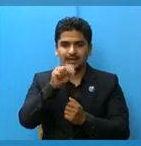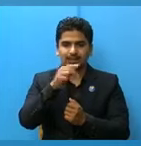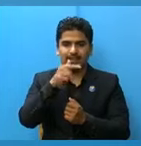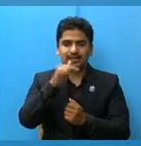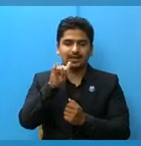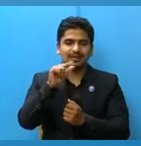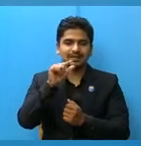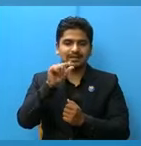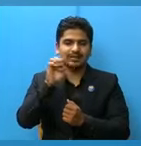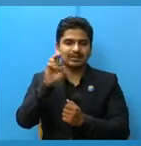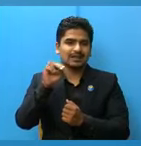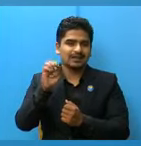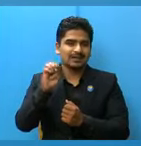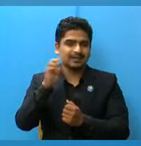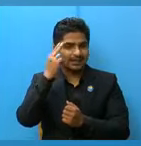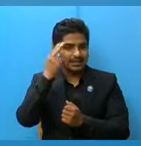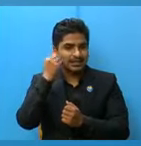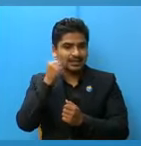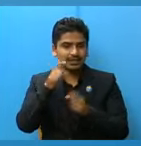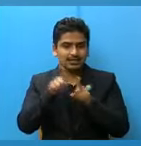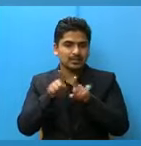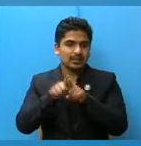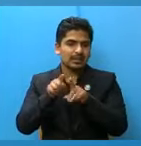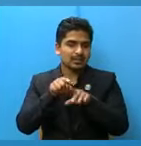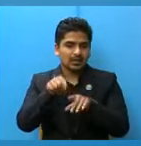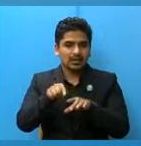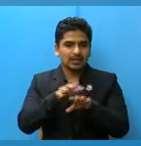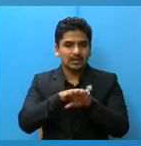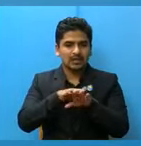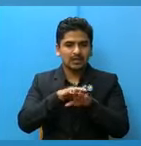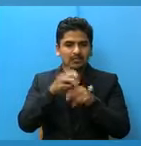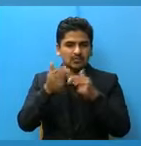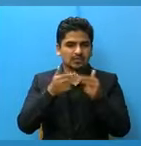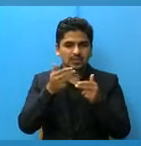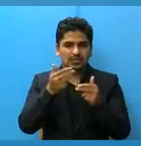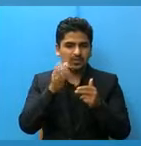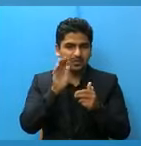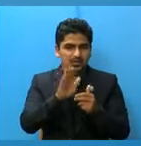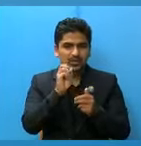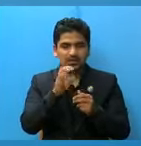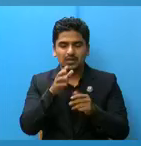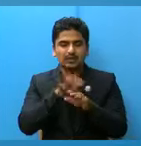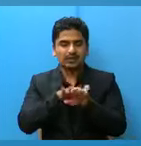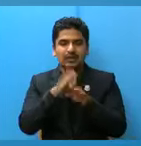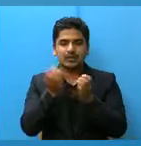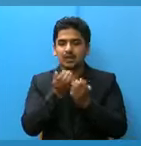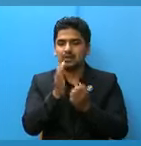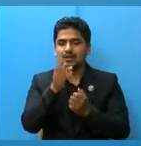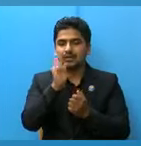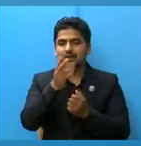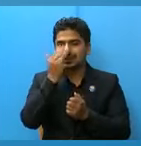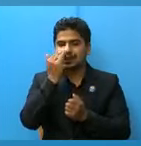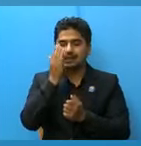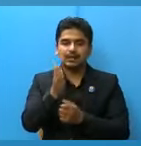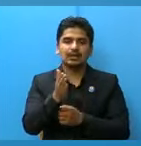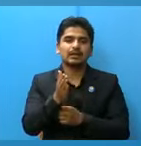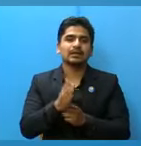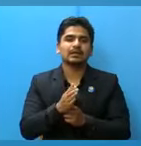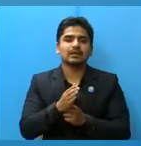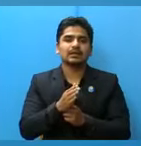डीटेक्शन पनी अहले तेती देश्वाण माता चो तेती देया गरी देश्वाई ना